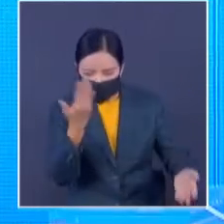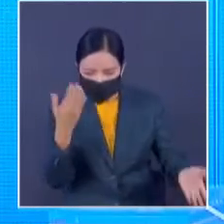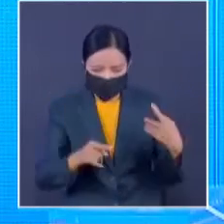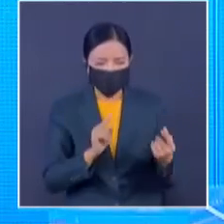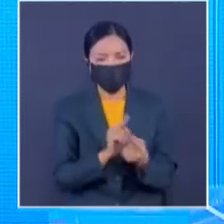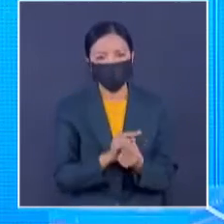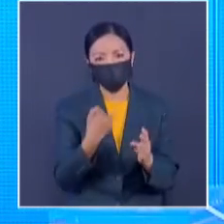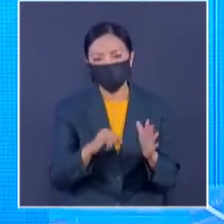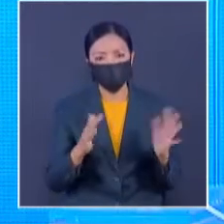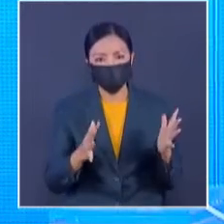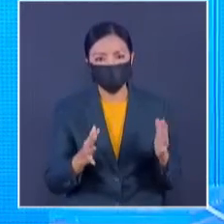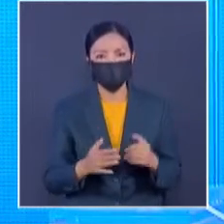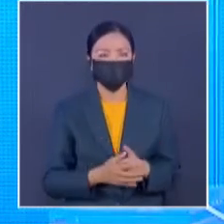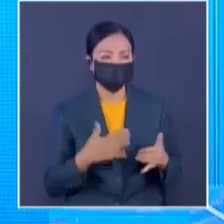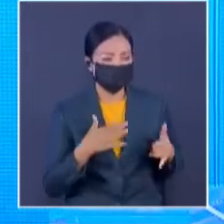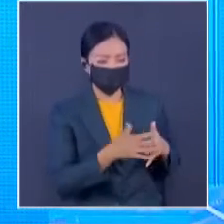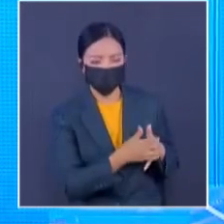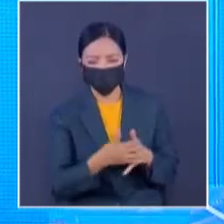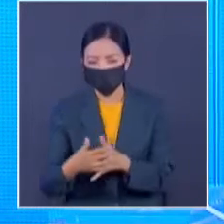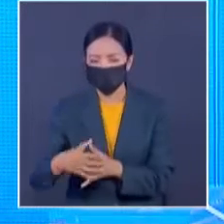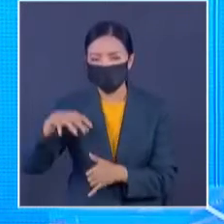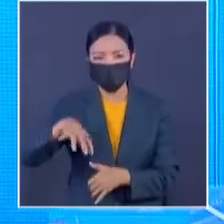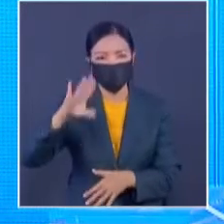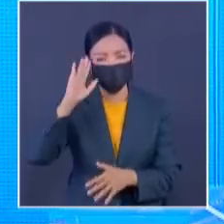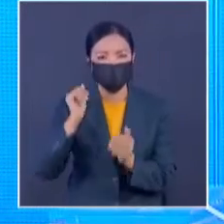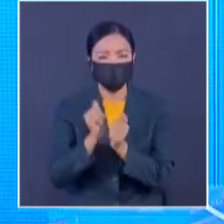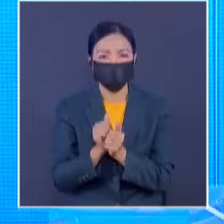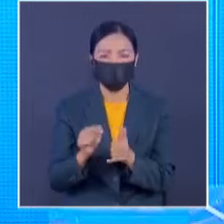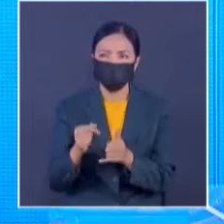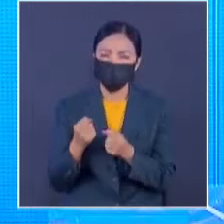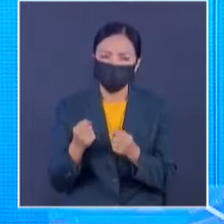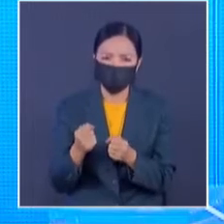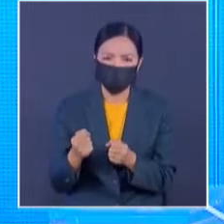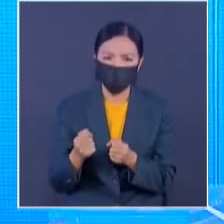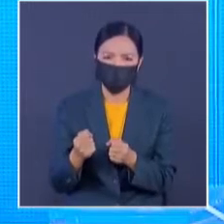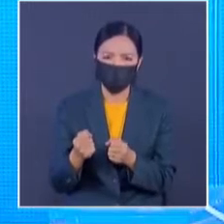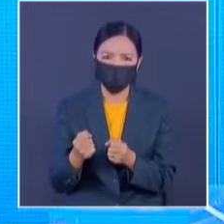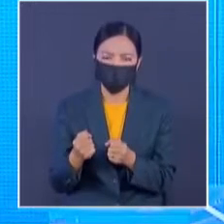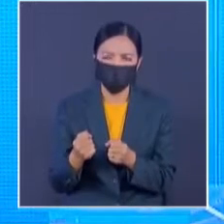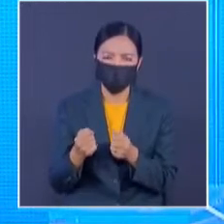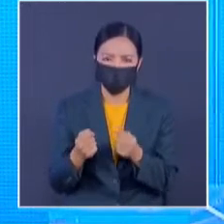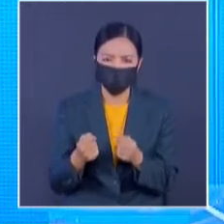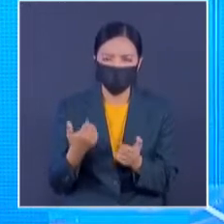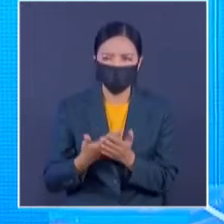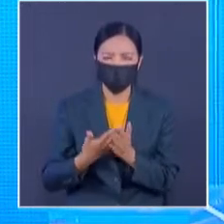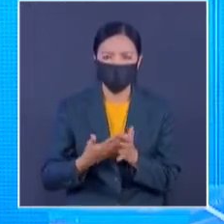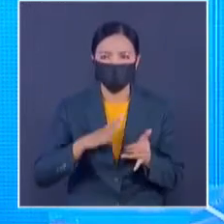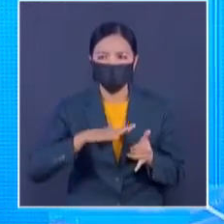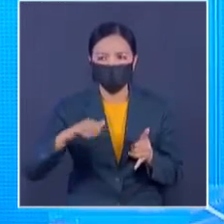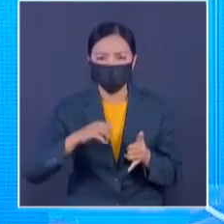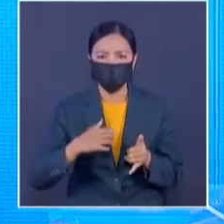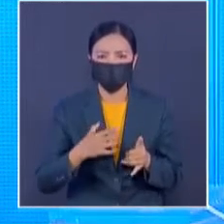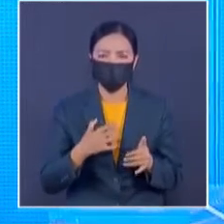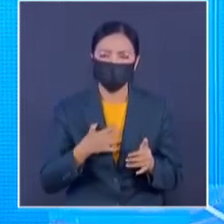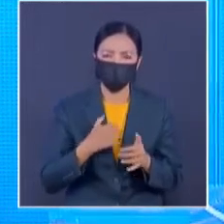สิ่งผิดกฎหมายพาเข้าไปที่โรงพักครับเพื่อไปดำเนินการแล้วก็พยายามจะมีการเรียกผลประโยชน์นะครับบอกว่าถ้าอยาก